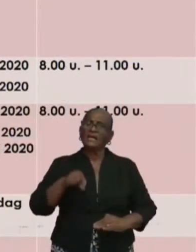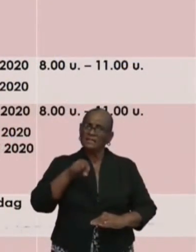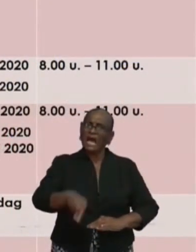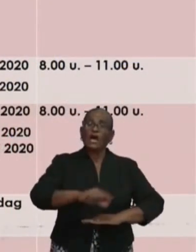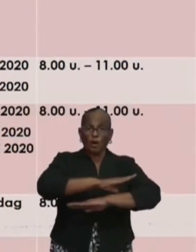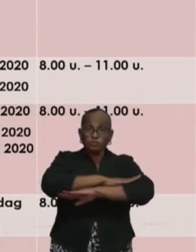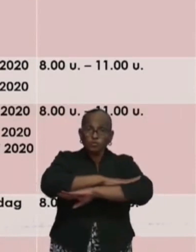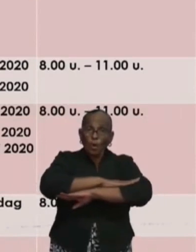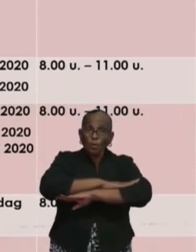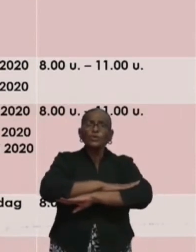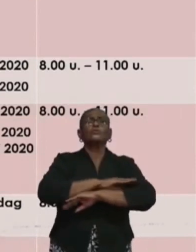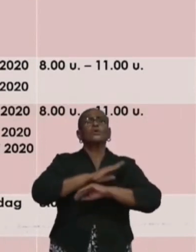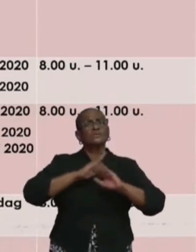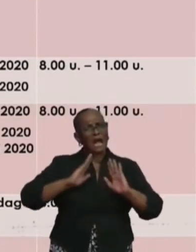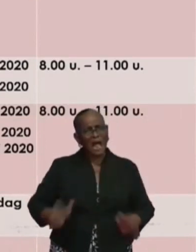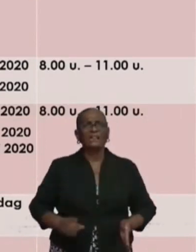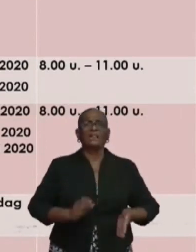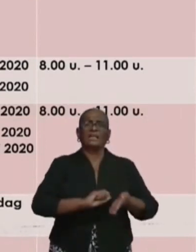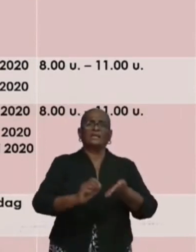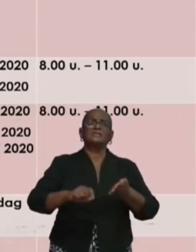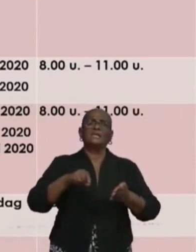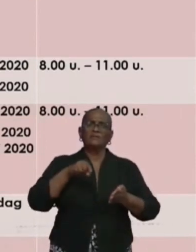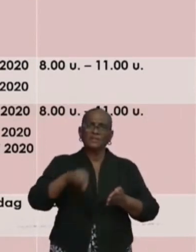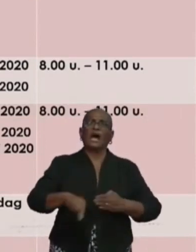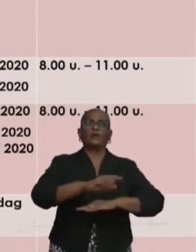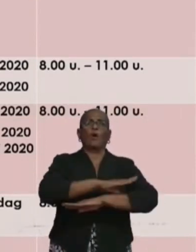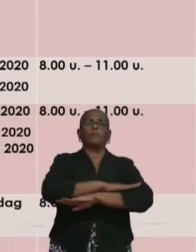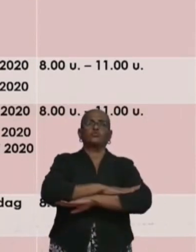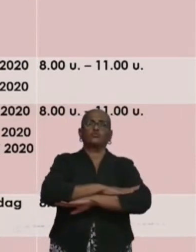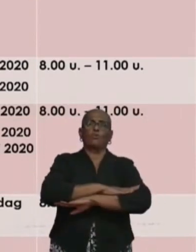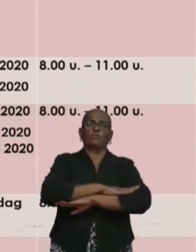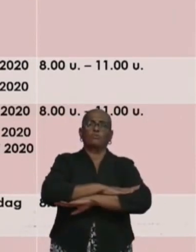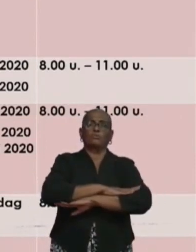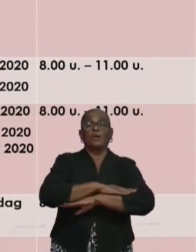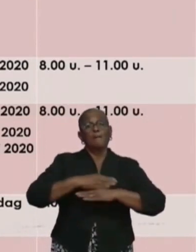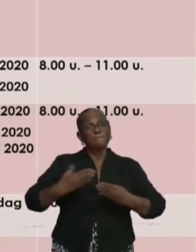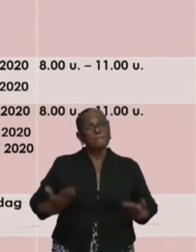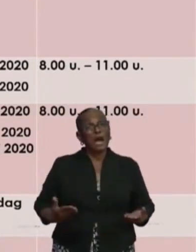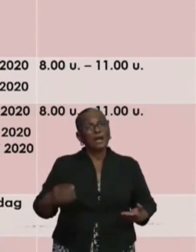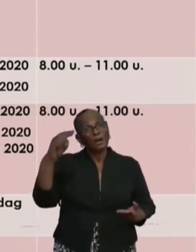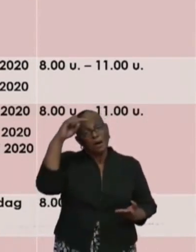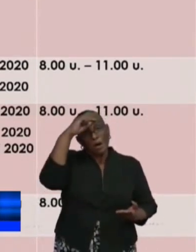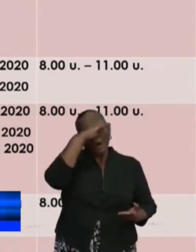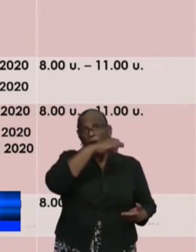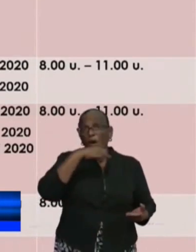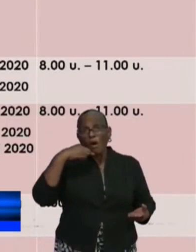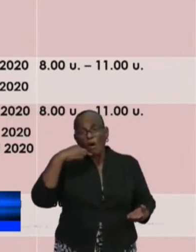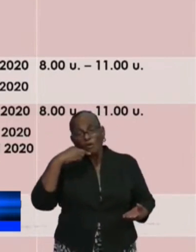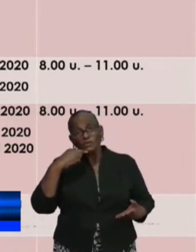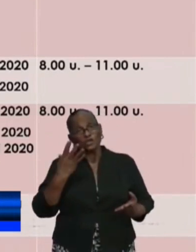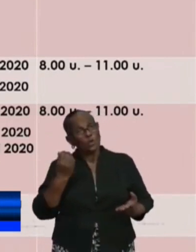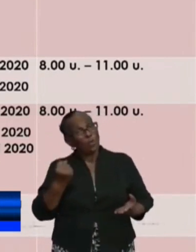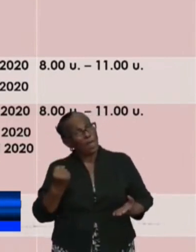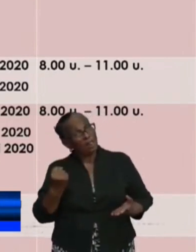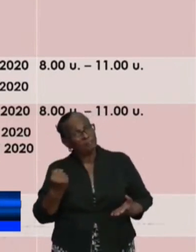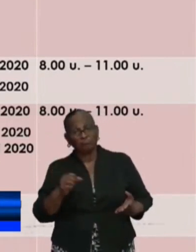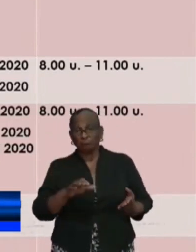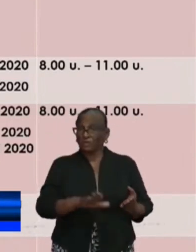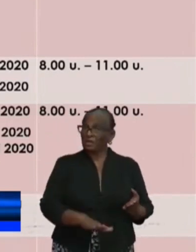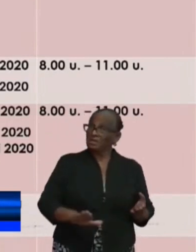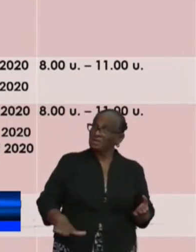Maar je kan toch wel een situatie hebben dat ouders genoodzaakt zullen zijn om hun kind af te schrijven. Het kan